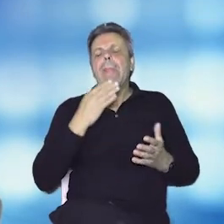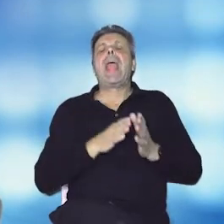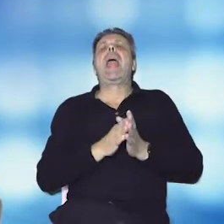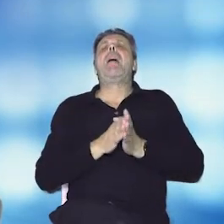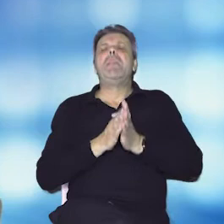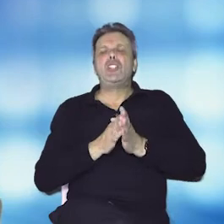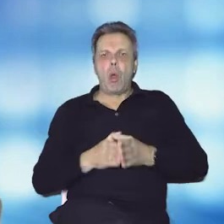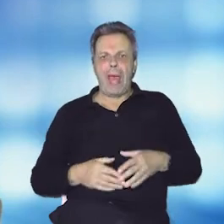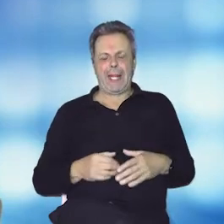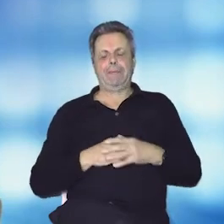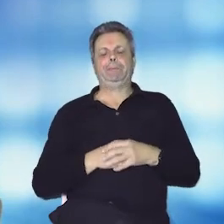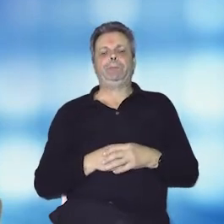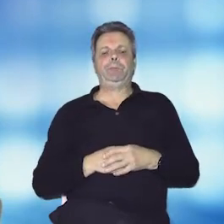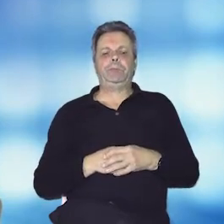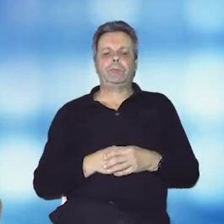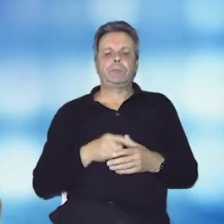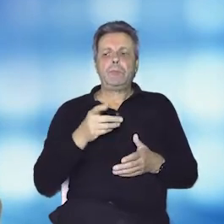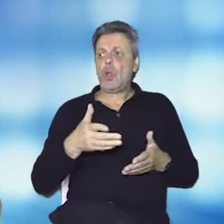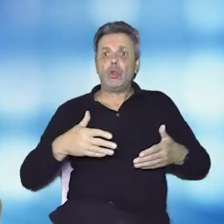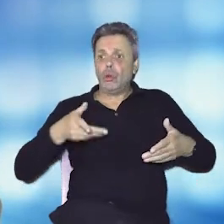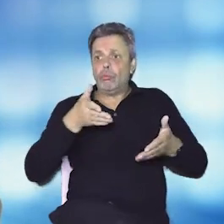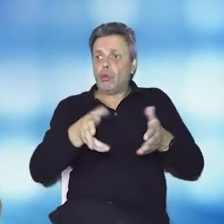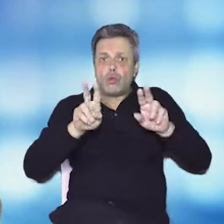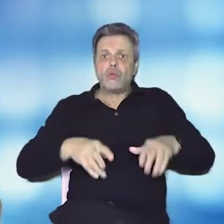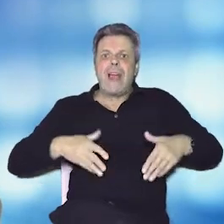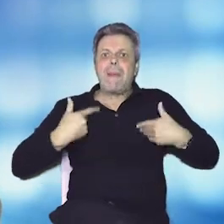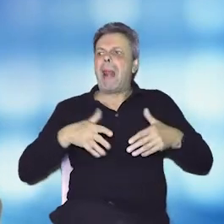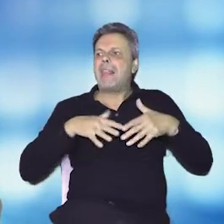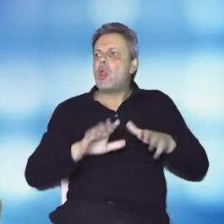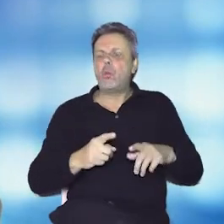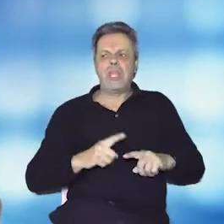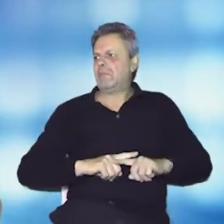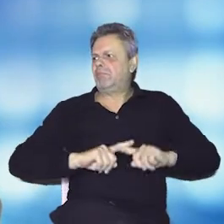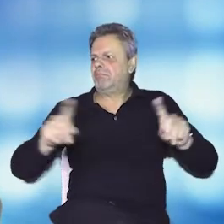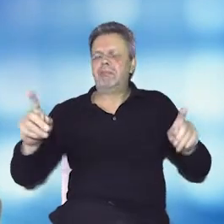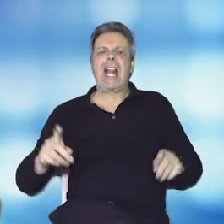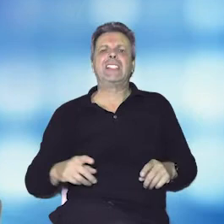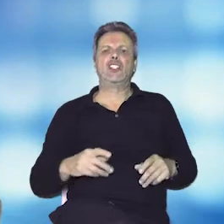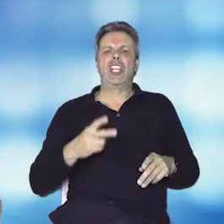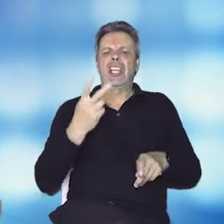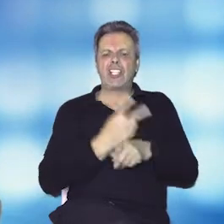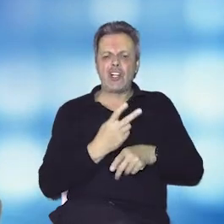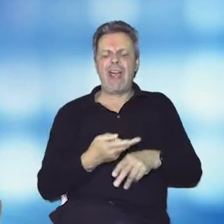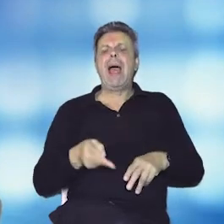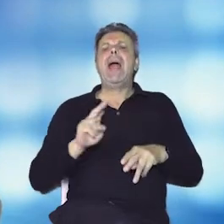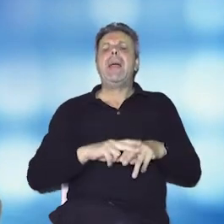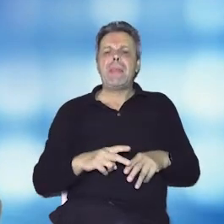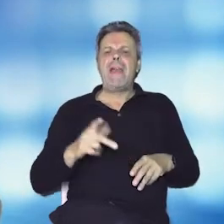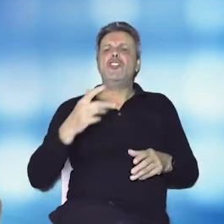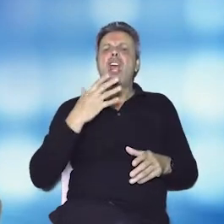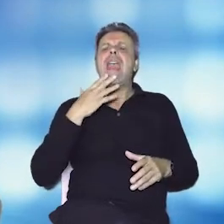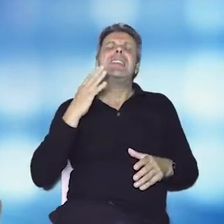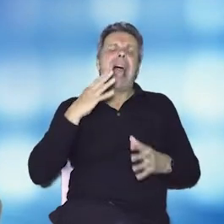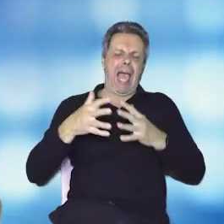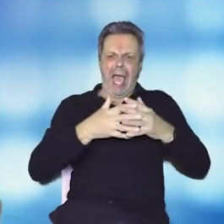Misionari, širitelji vjere. Tako je. To su sve mladi ljudi iz niza različitih zemalja, istina, najviše ih je iz Sjedinjenih Američkih